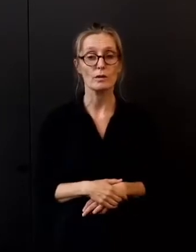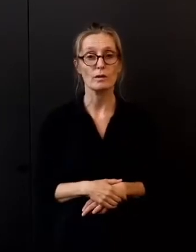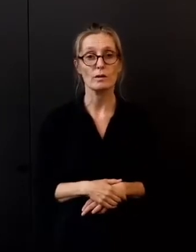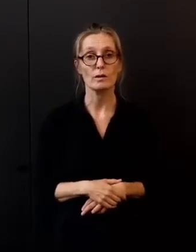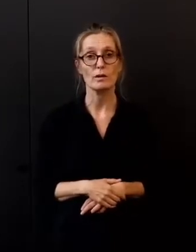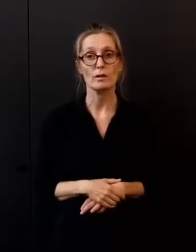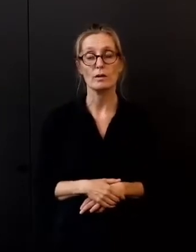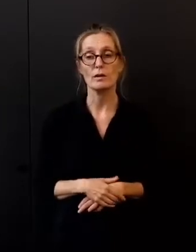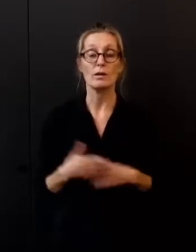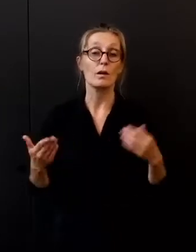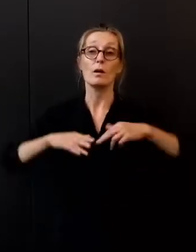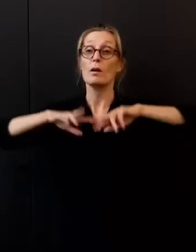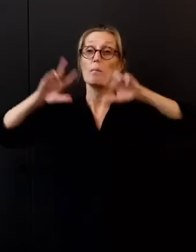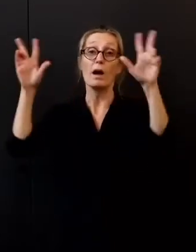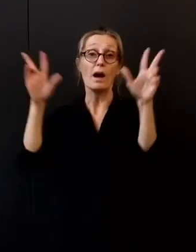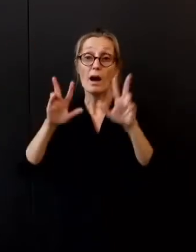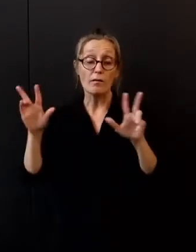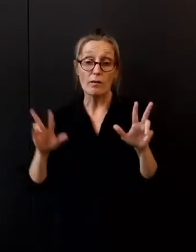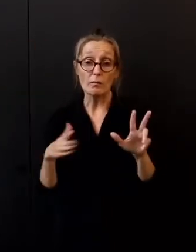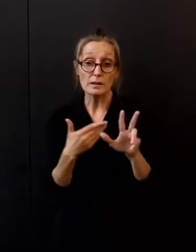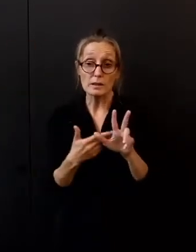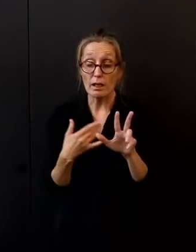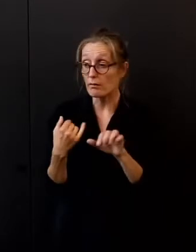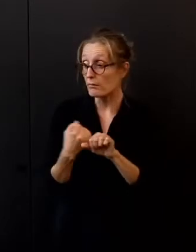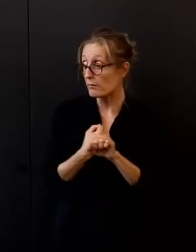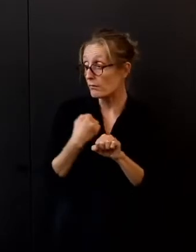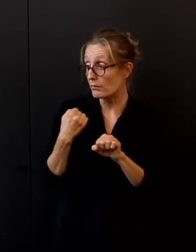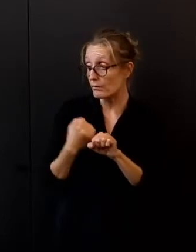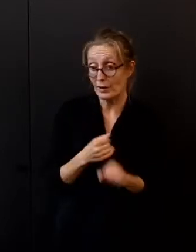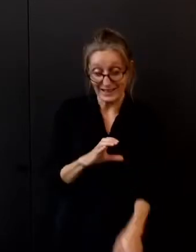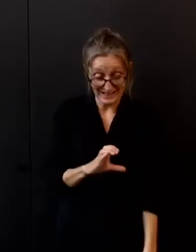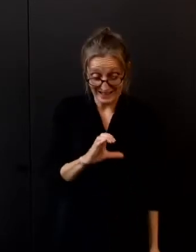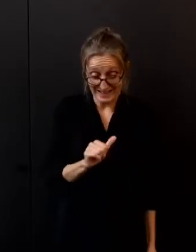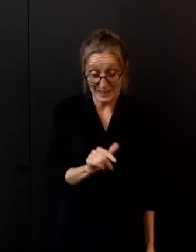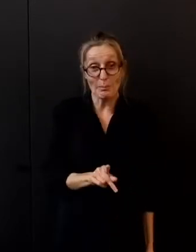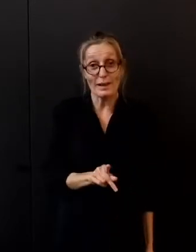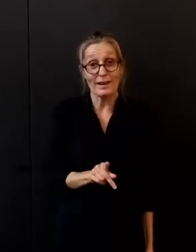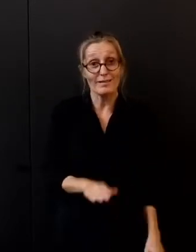sur informatique depuis le CP.